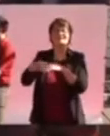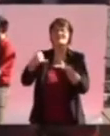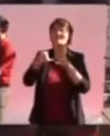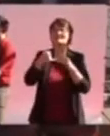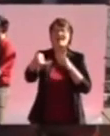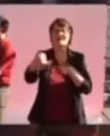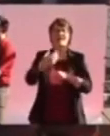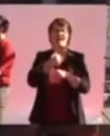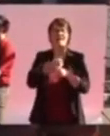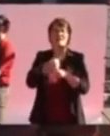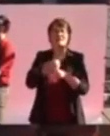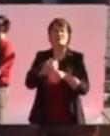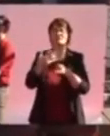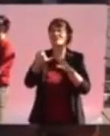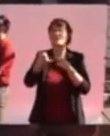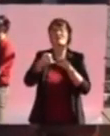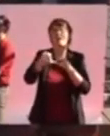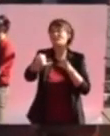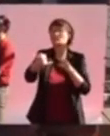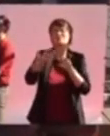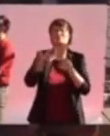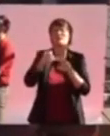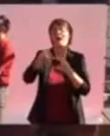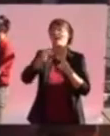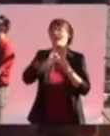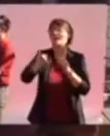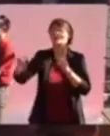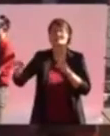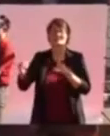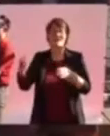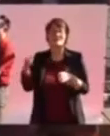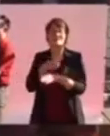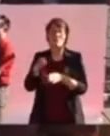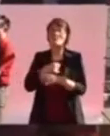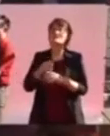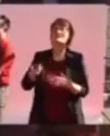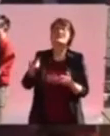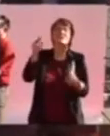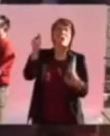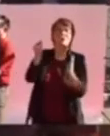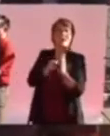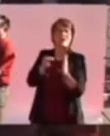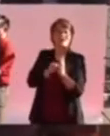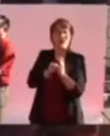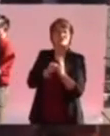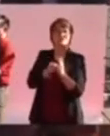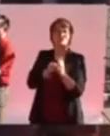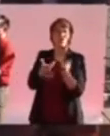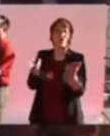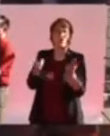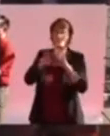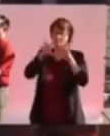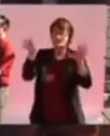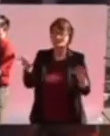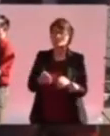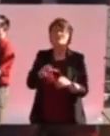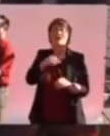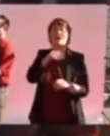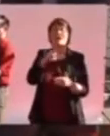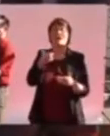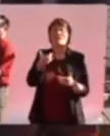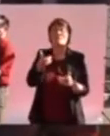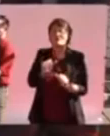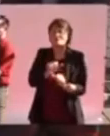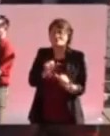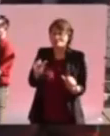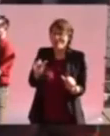l'accesso ai servizi prenotazioni refertazione online bisogna però andare oltre il terreno più esplorato